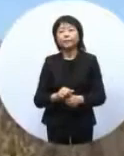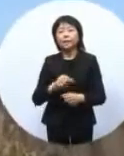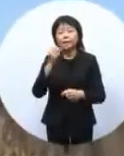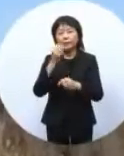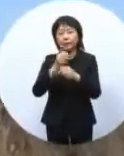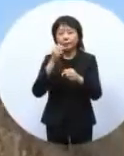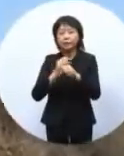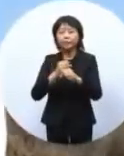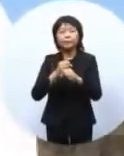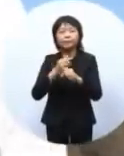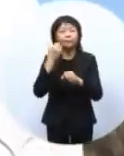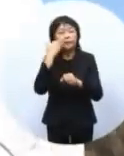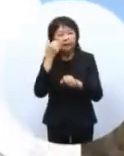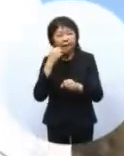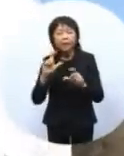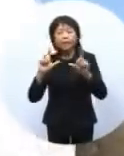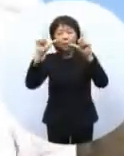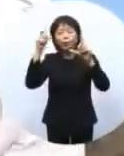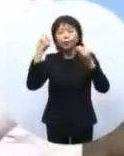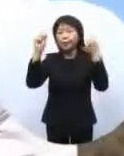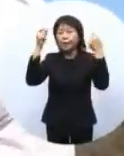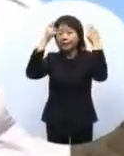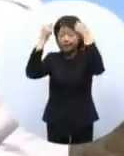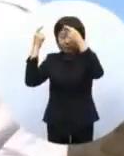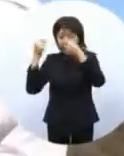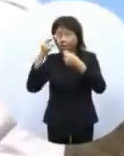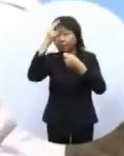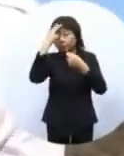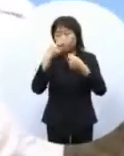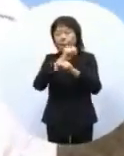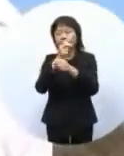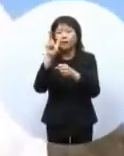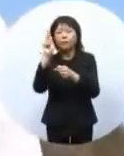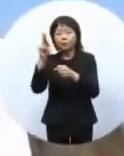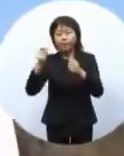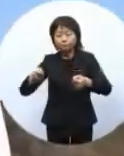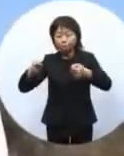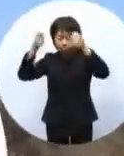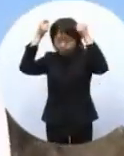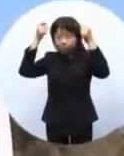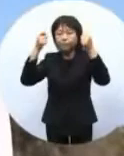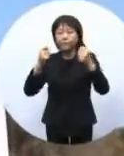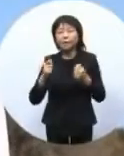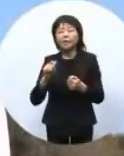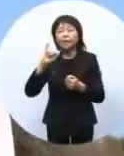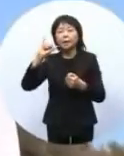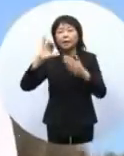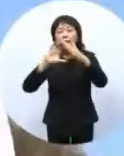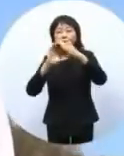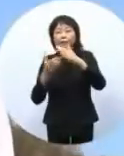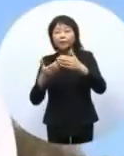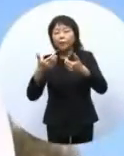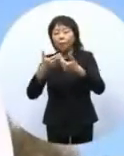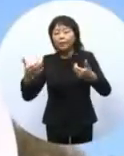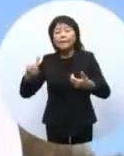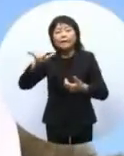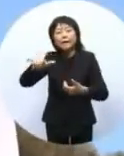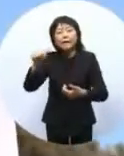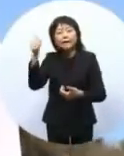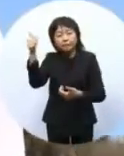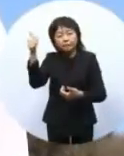を手掛けるのは東京芸術大学美術研究科出身の美術作家伊藤久也さん。